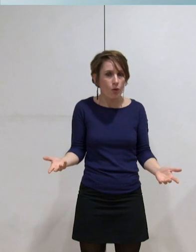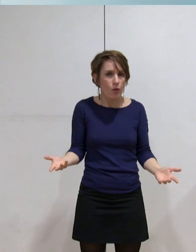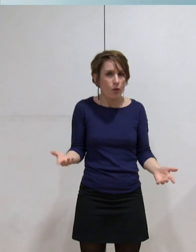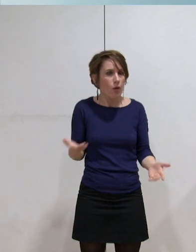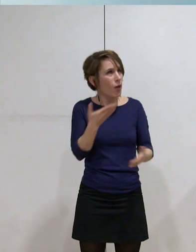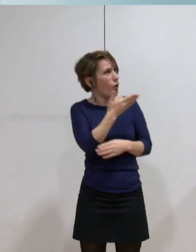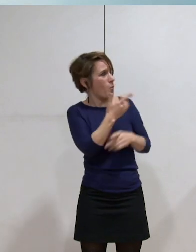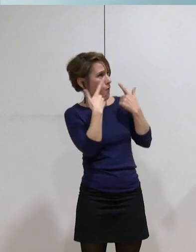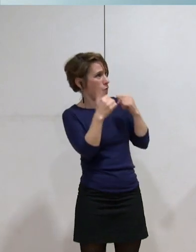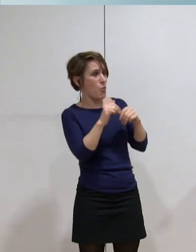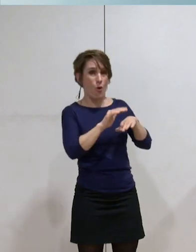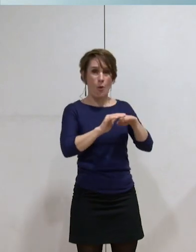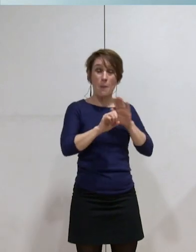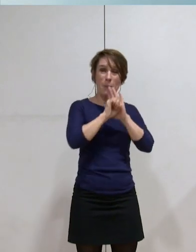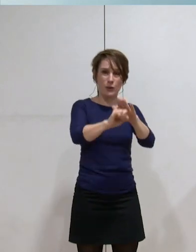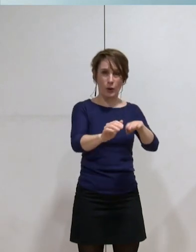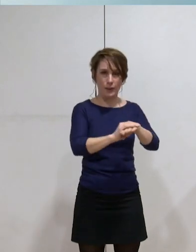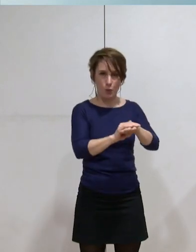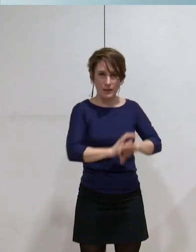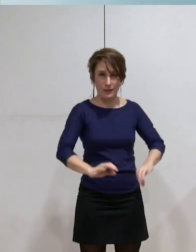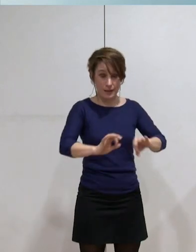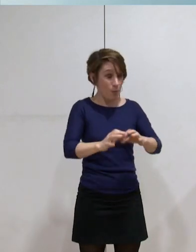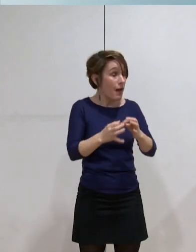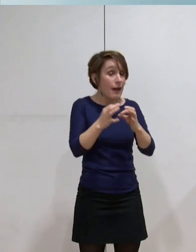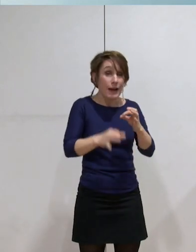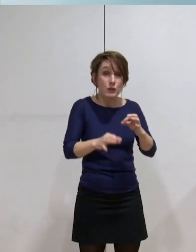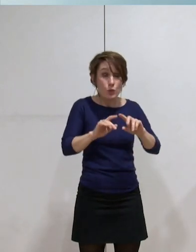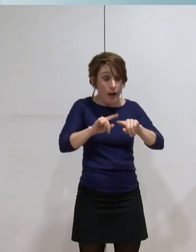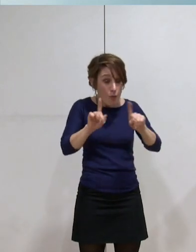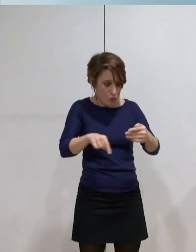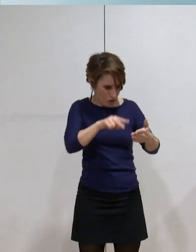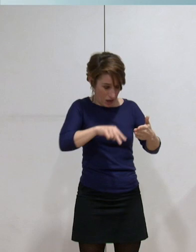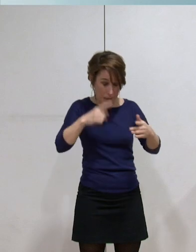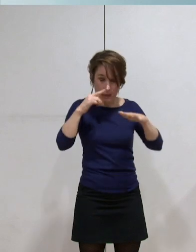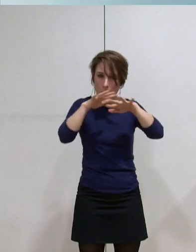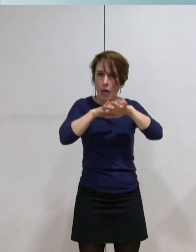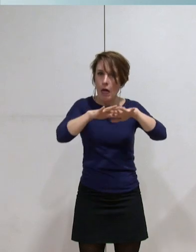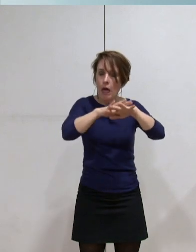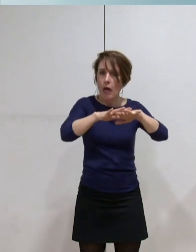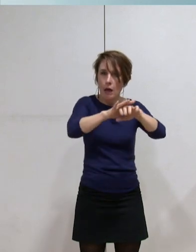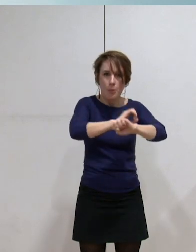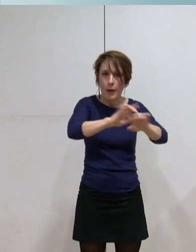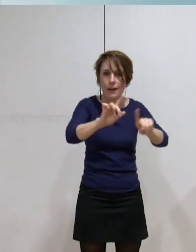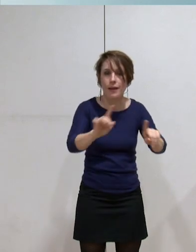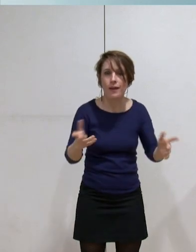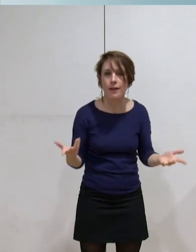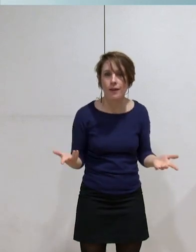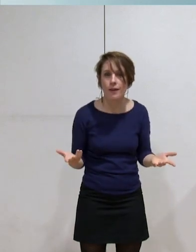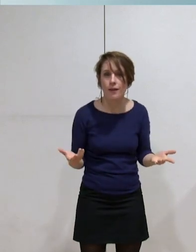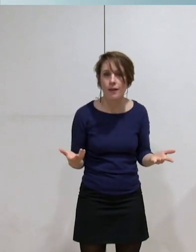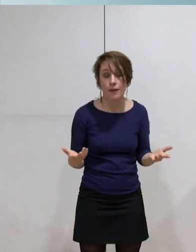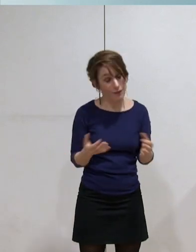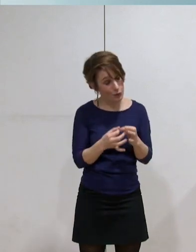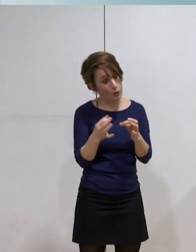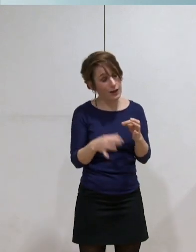prior politique ne peut pas vous amener à construire un budget lisible politiquement et finalement ce que vous préparez ce sont en